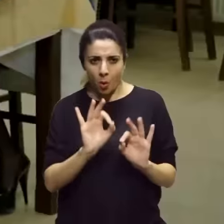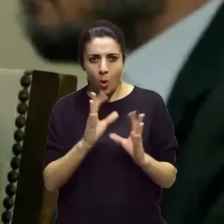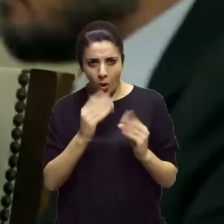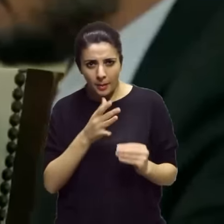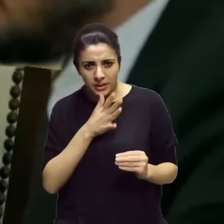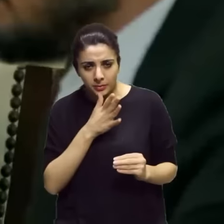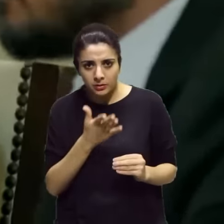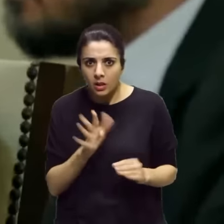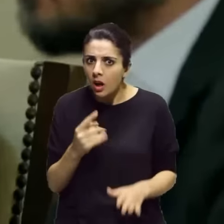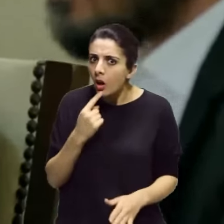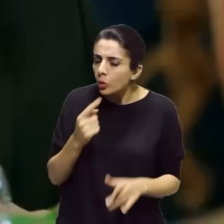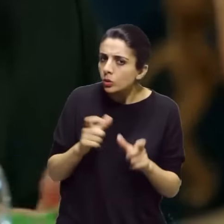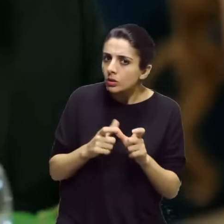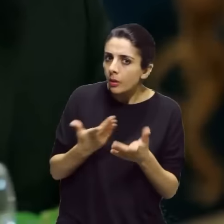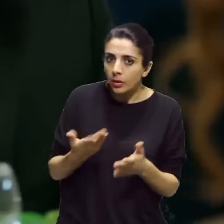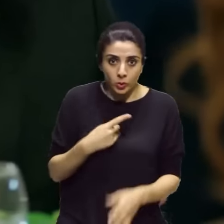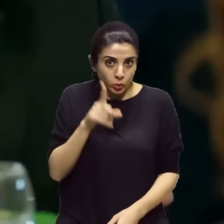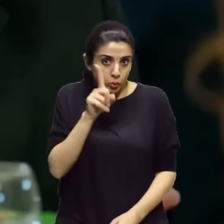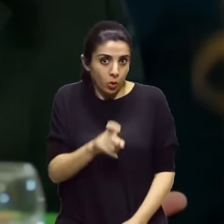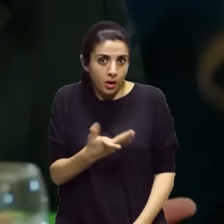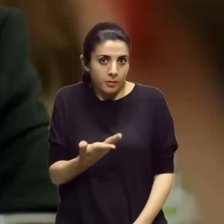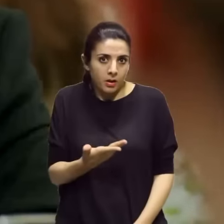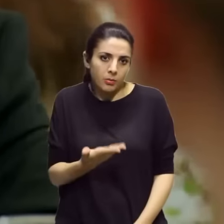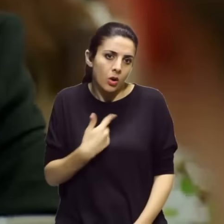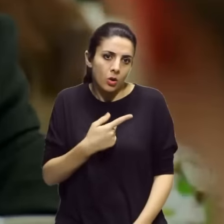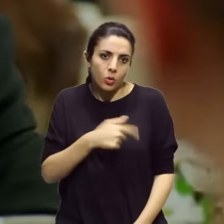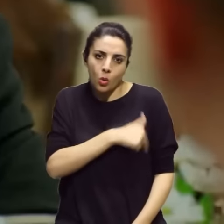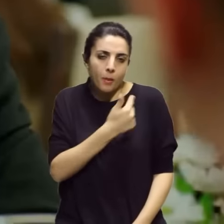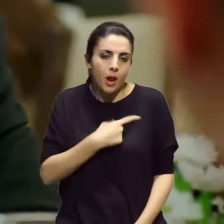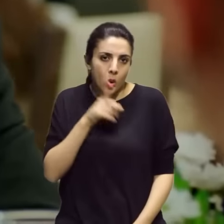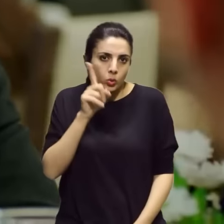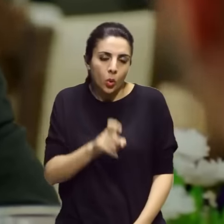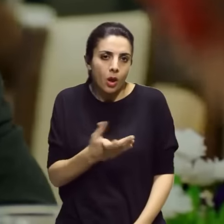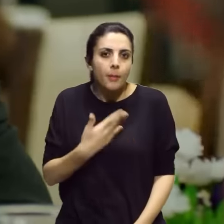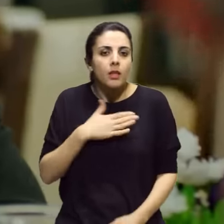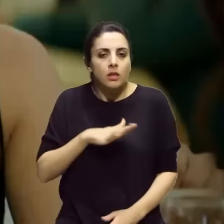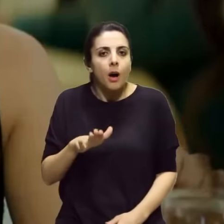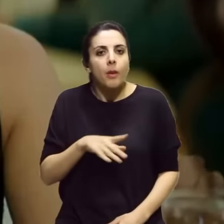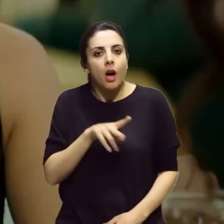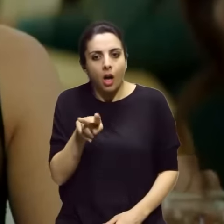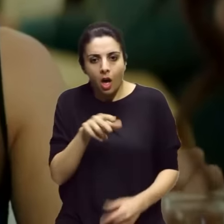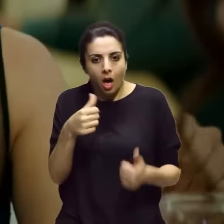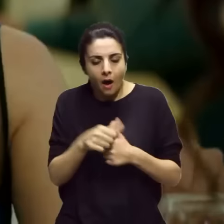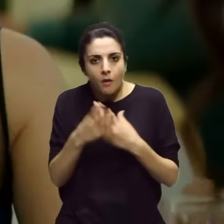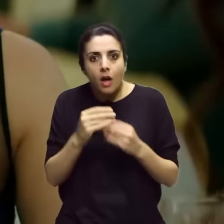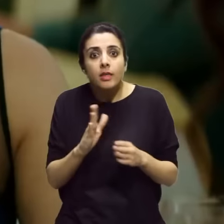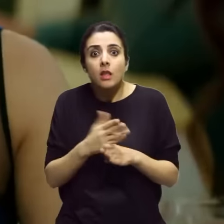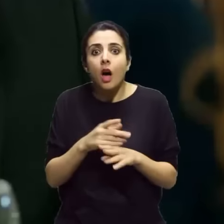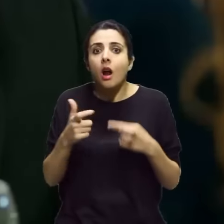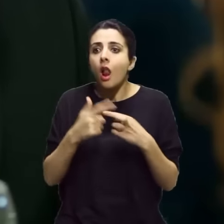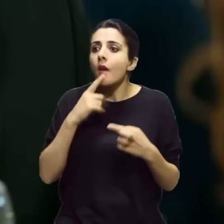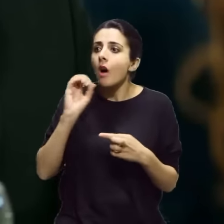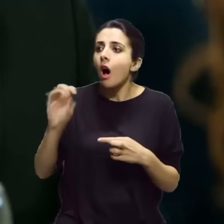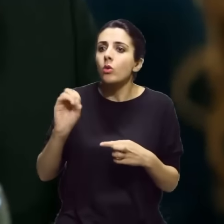Mazhar? Ne diyorsun Sabri? Soruyorum Sevinç, medeni bir şekilde. Hayır yani tamam, seninle evlenecek anladık da neden sürekli Reyhan'la